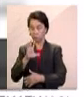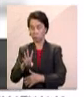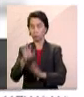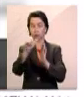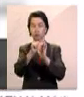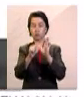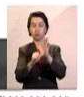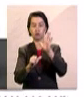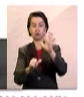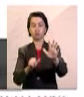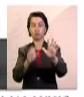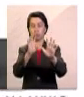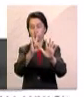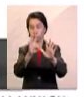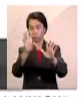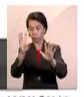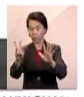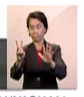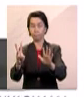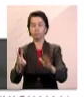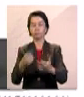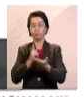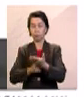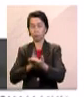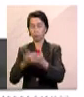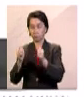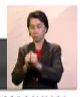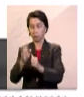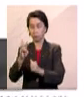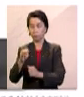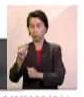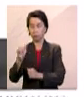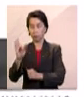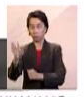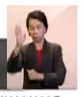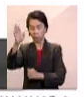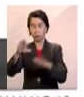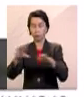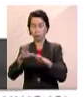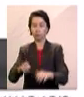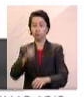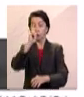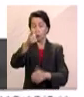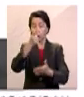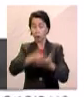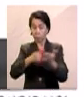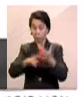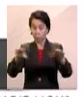Akta 576. Perbincangan lanjut bersama MAF akan dibuat memastikan